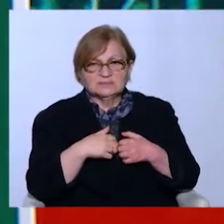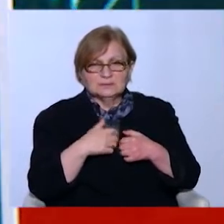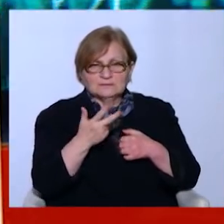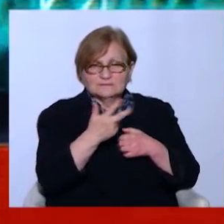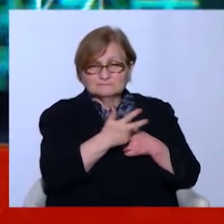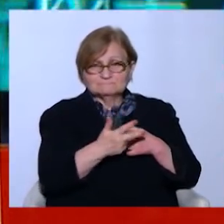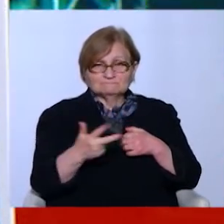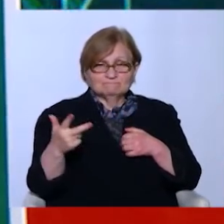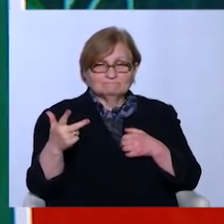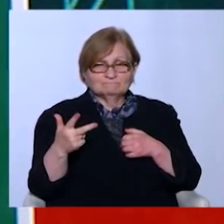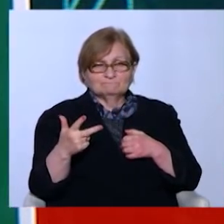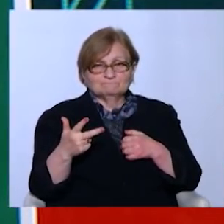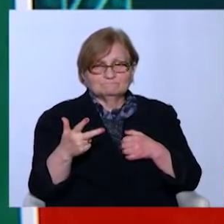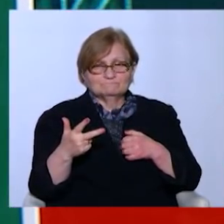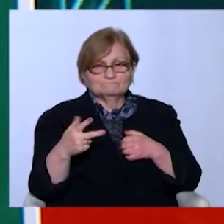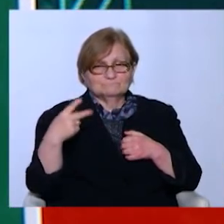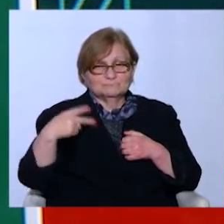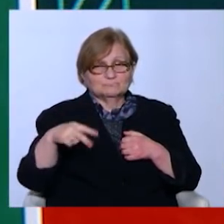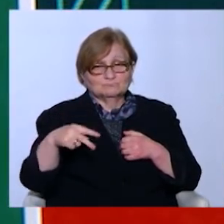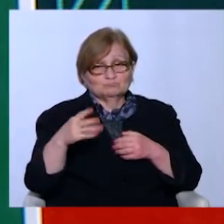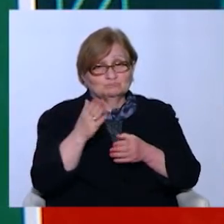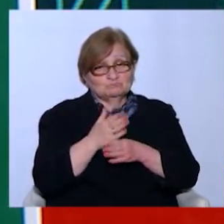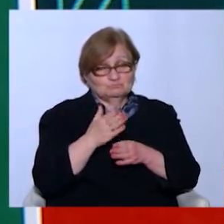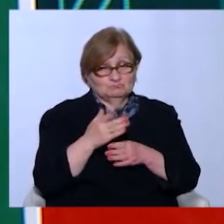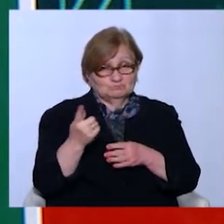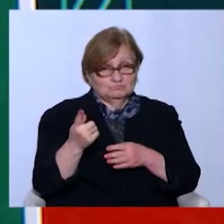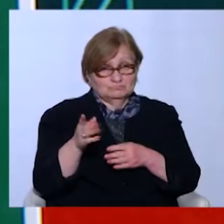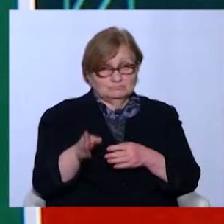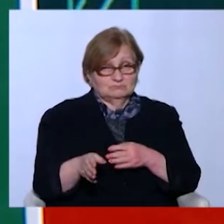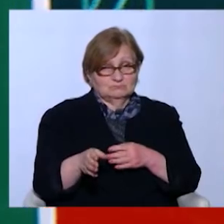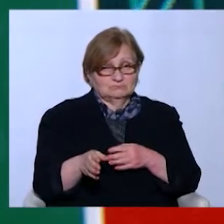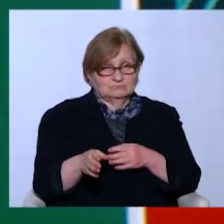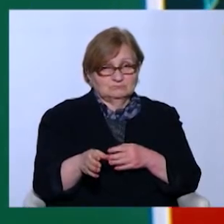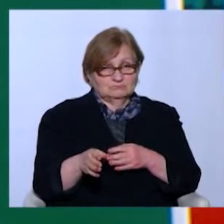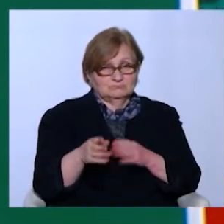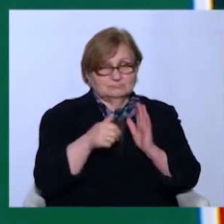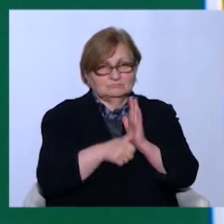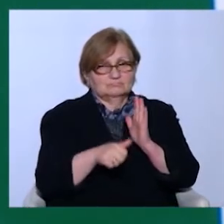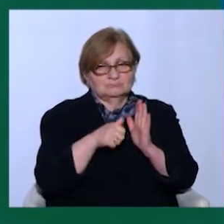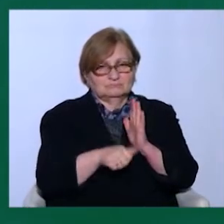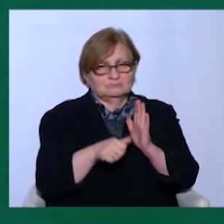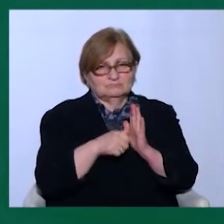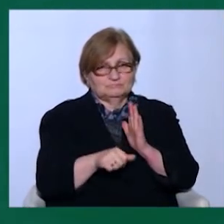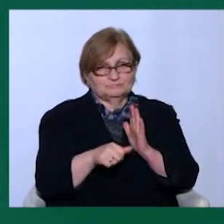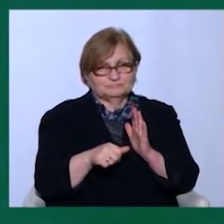კუნძი უნდა მივიღოთ, 20 ლარი რა ხან ღირს გადაჭრა 3ჯერ. 20 არის 60 და ვიფიქრე